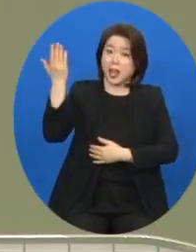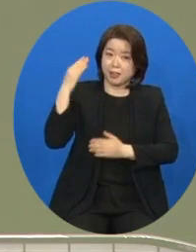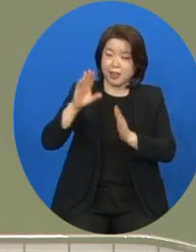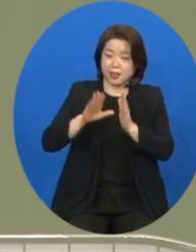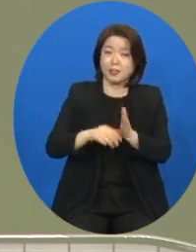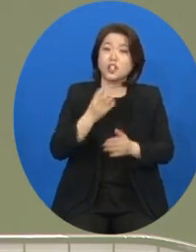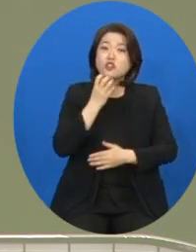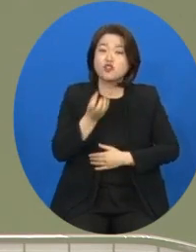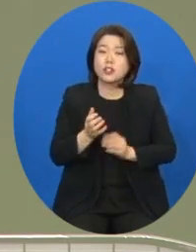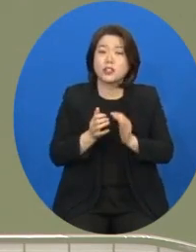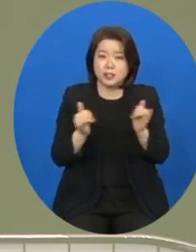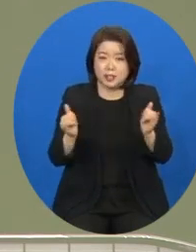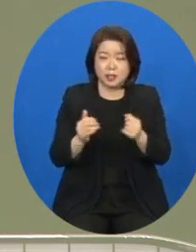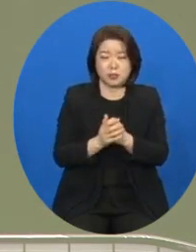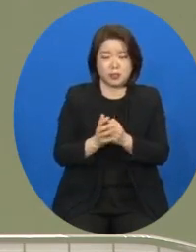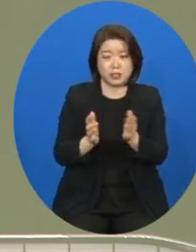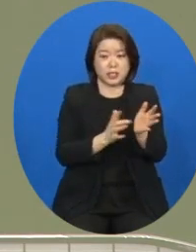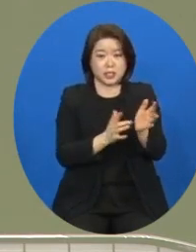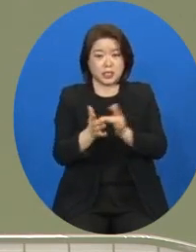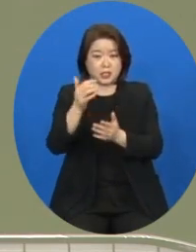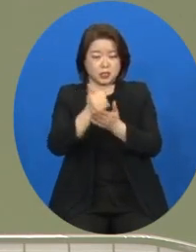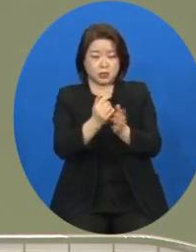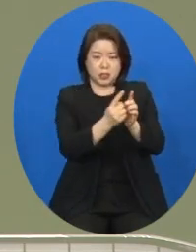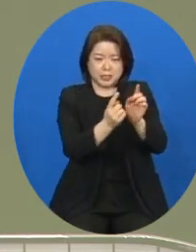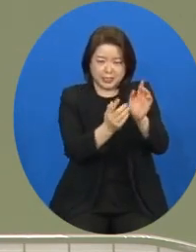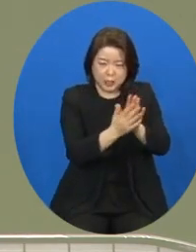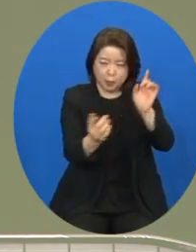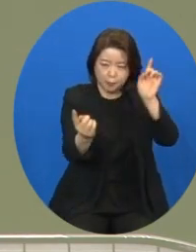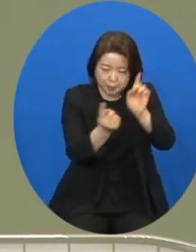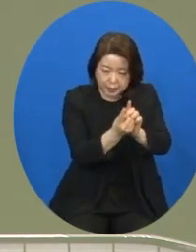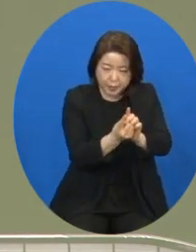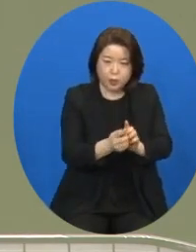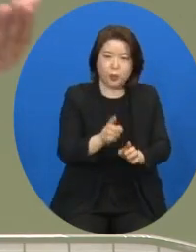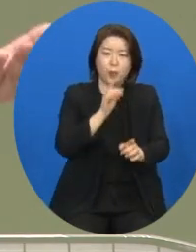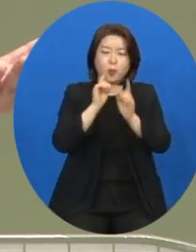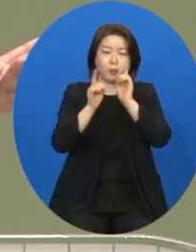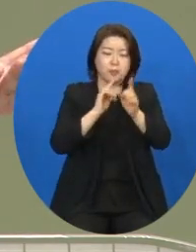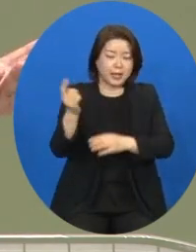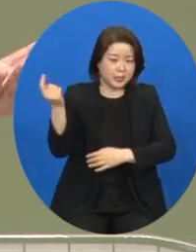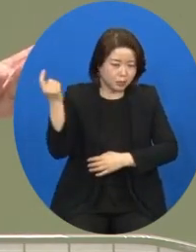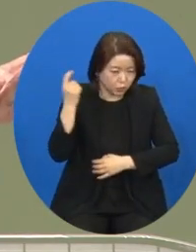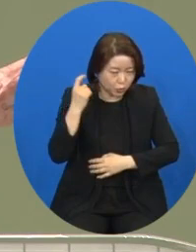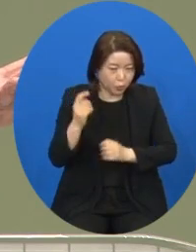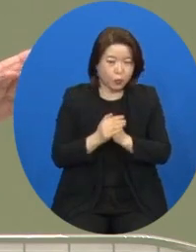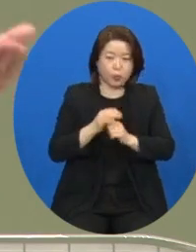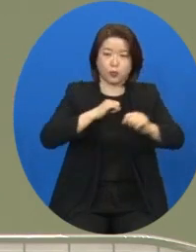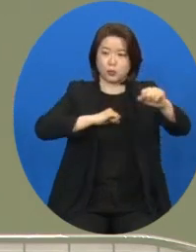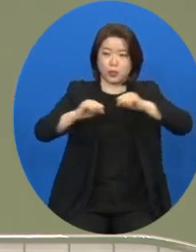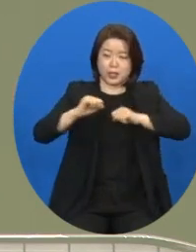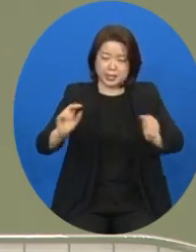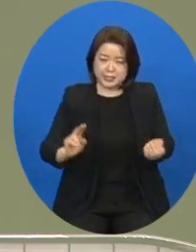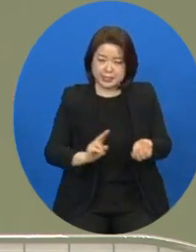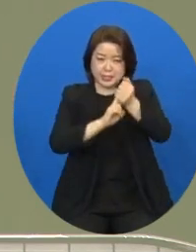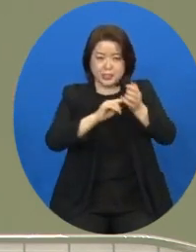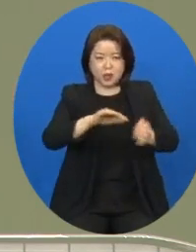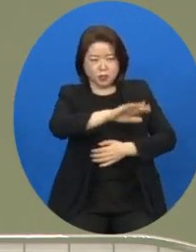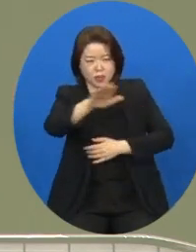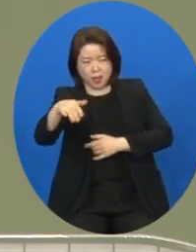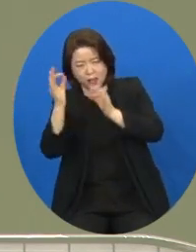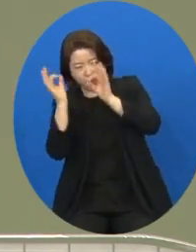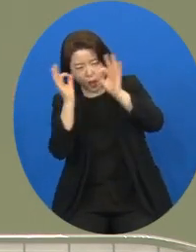유대인들은 예수님을 직접 만났고 말씀을 들었고 그 행하시는 기적들을 다